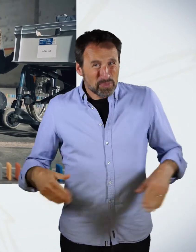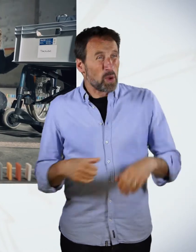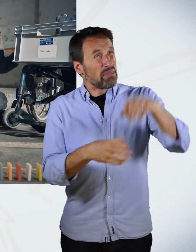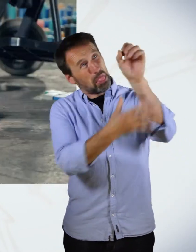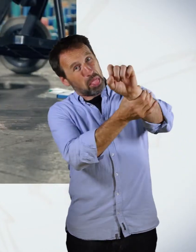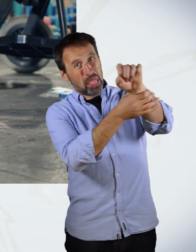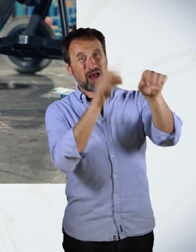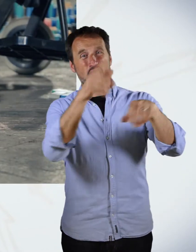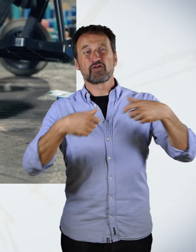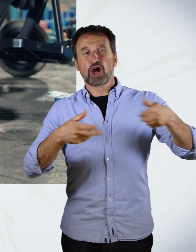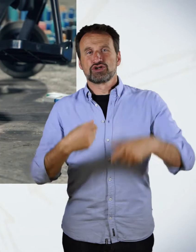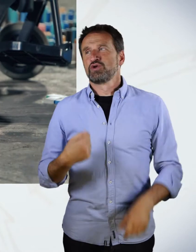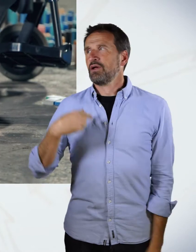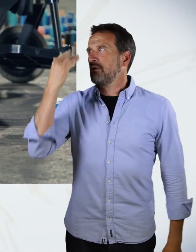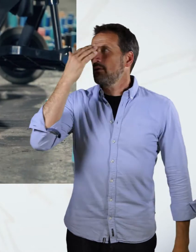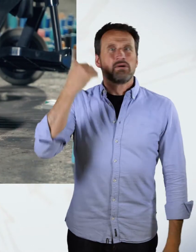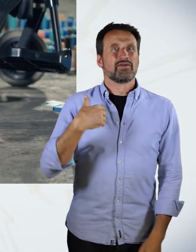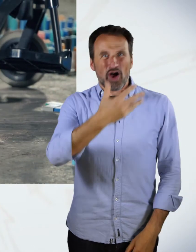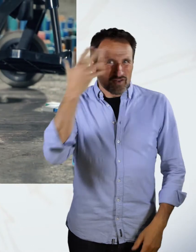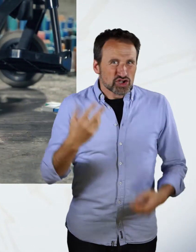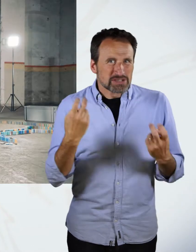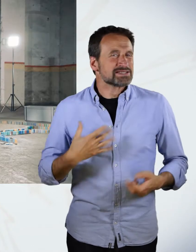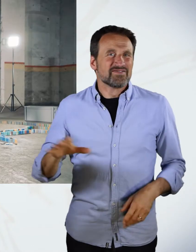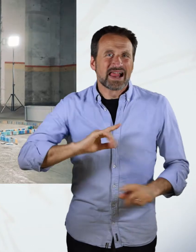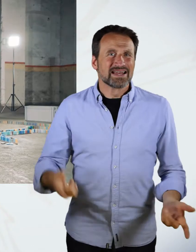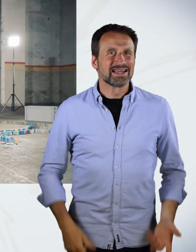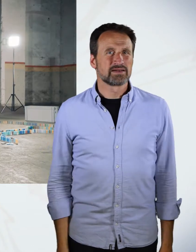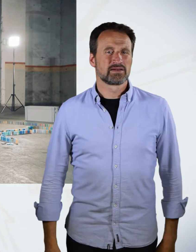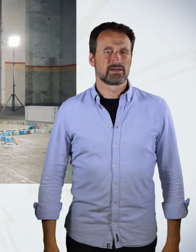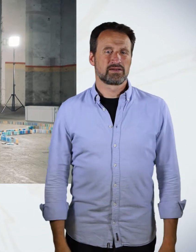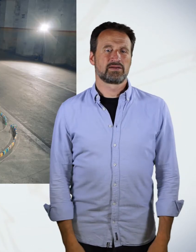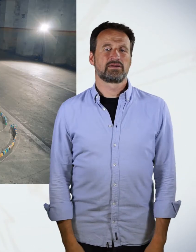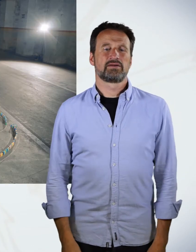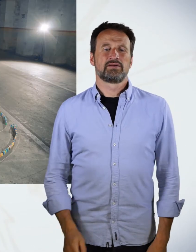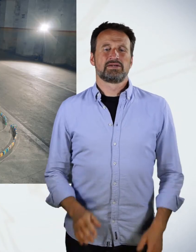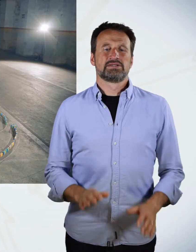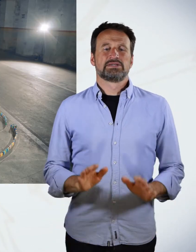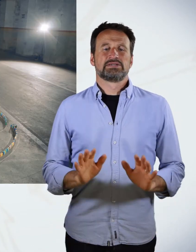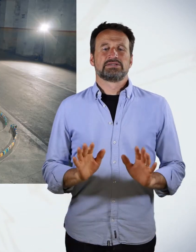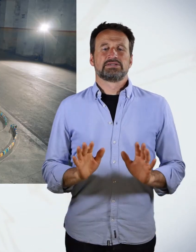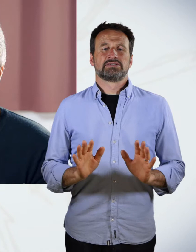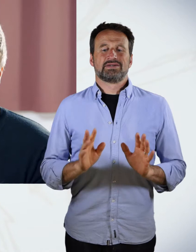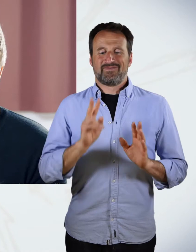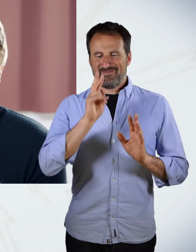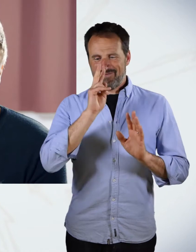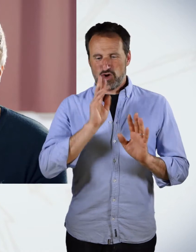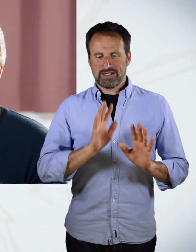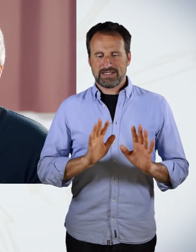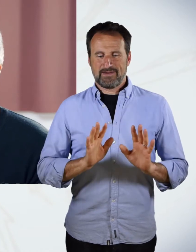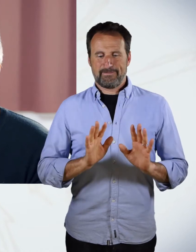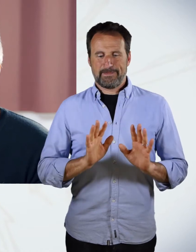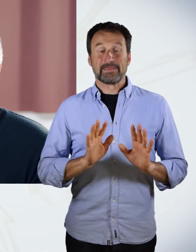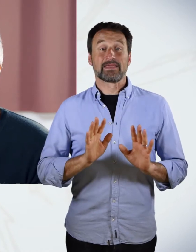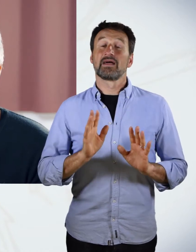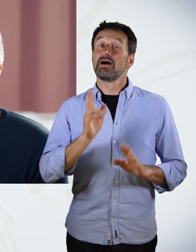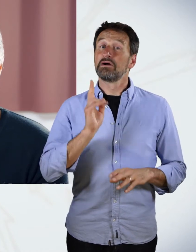gefesselt und denkst dir, oh ja gut, ich wollte jetzt hier keine 5 Stunden sitzen. So. Vorsichtig. Von der Zeit her war es gar nicht so ein großes Problem.